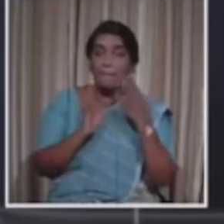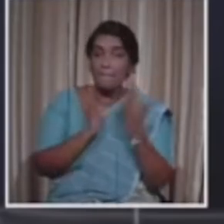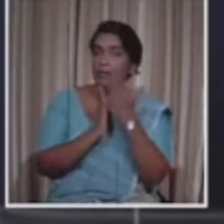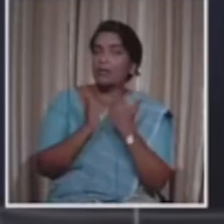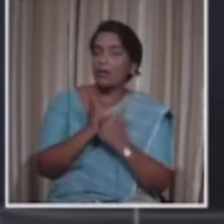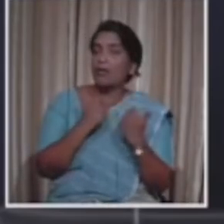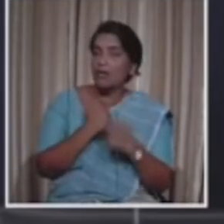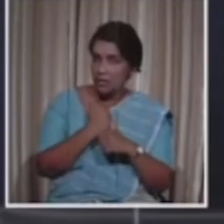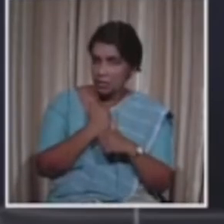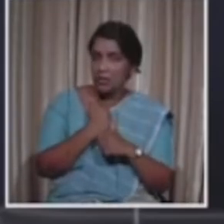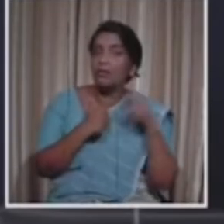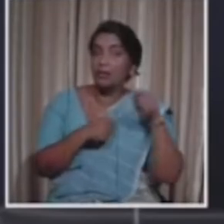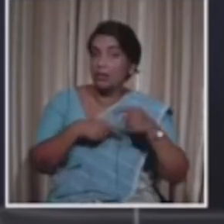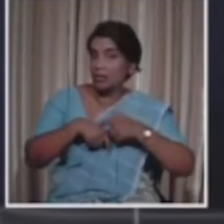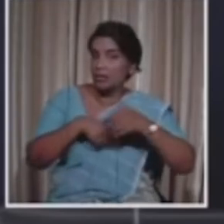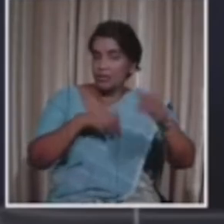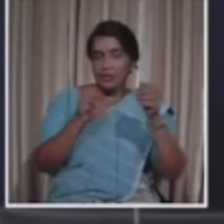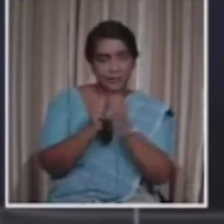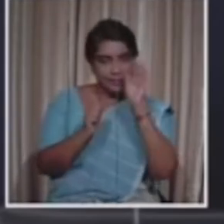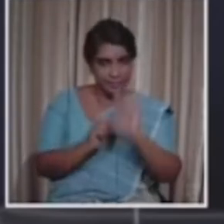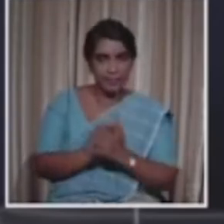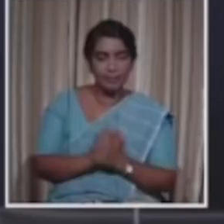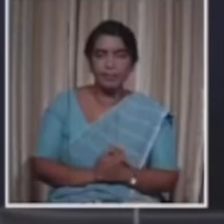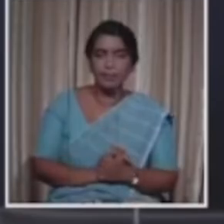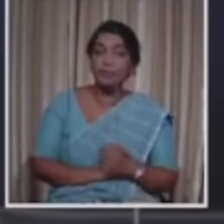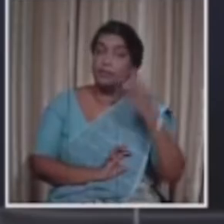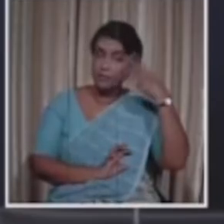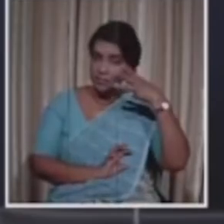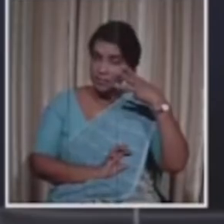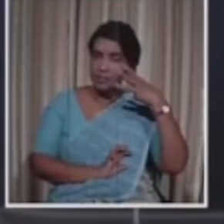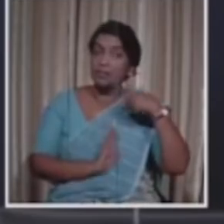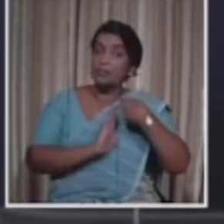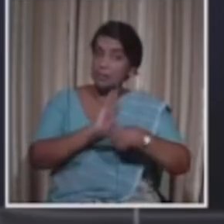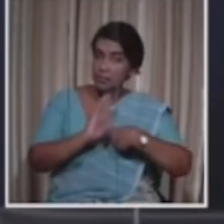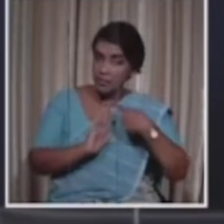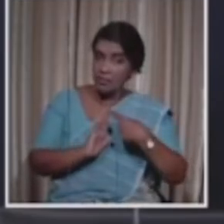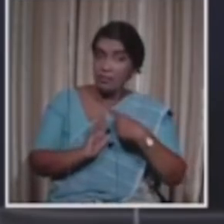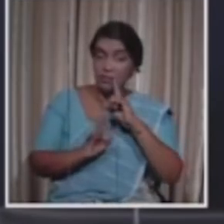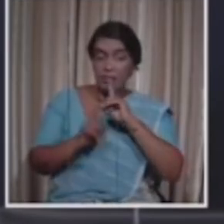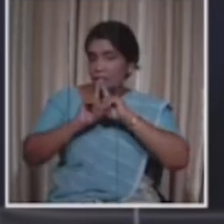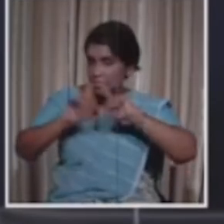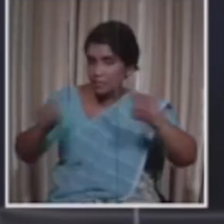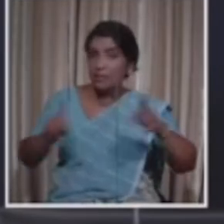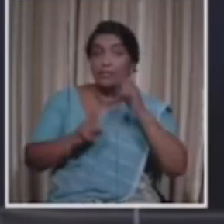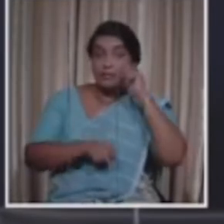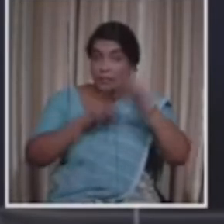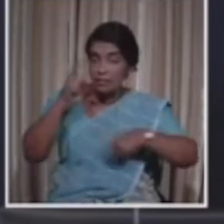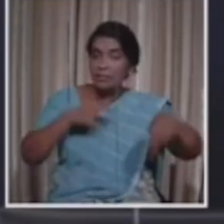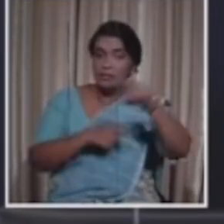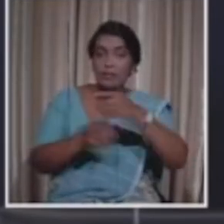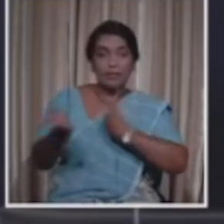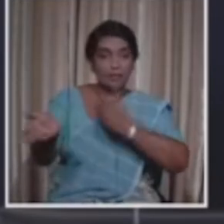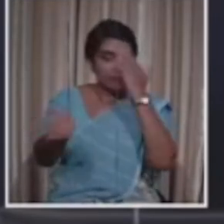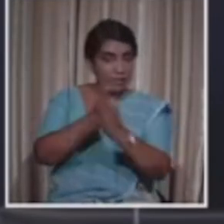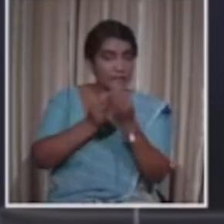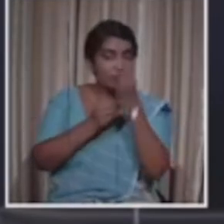වෙමු අපි. මෙන්න මේ කාලය තුල කරන්න මේකයි. තුන මුළු රටම දැනුවත් කළා ජනතාවට සහන ලැබිය